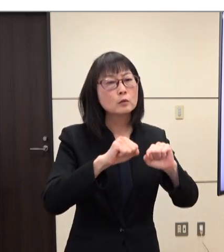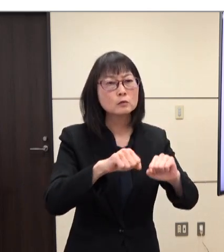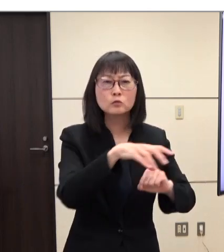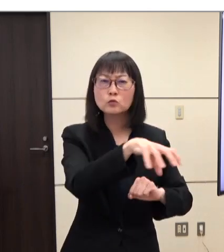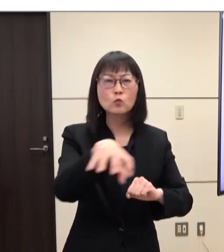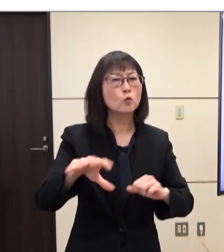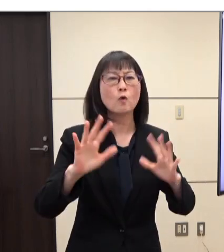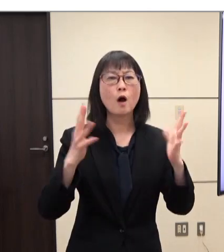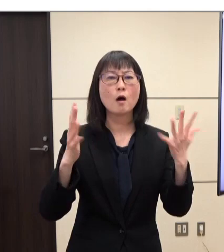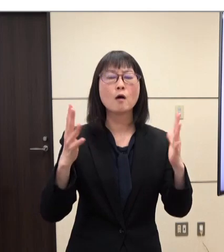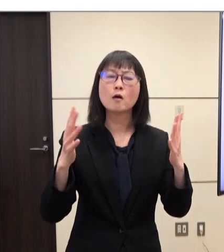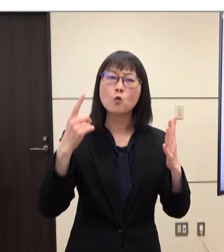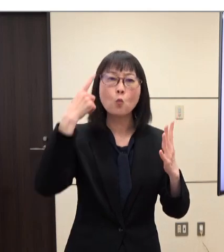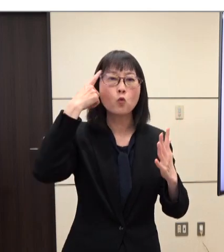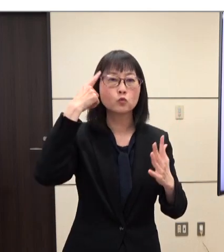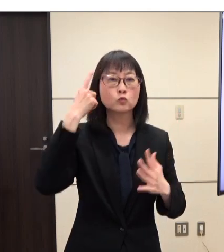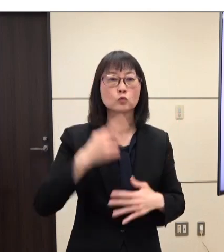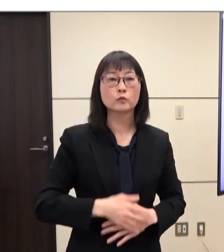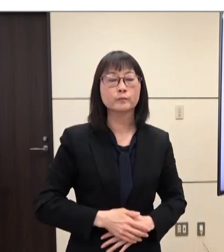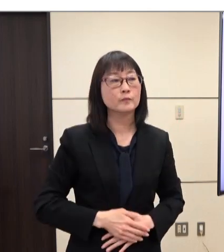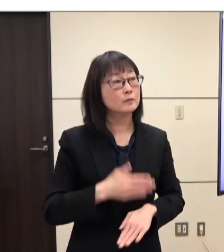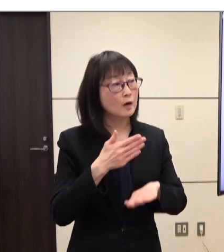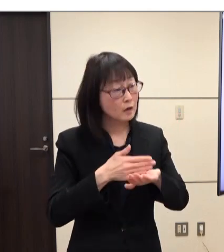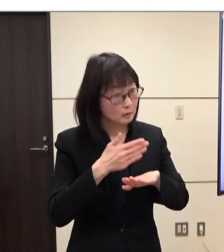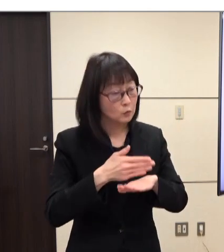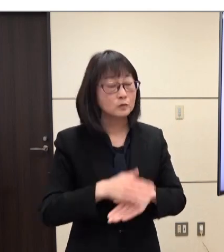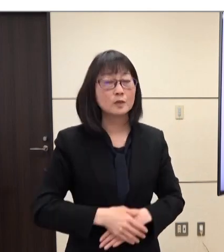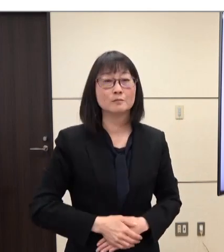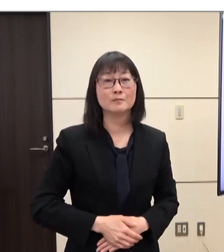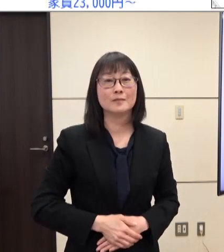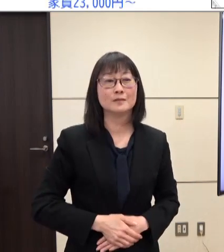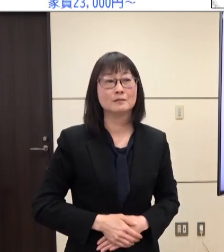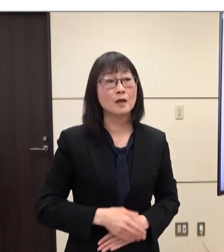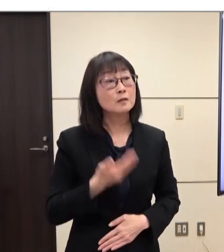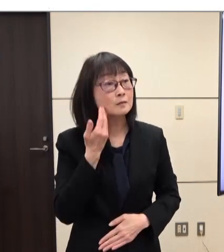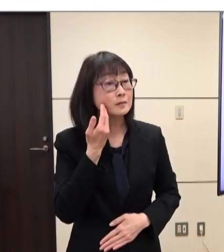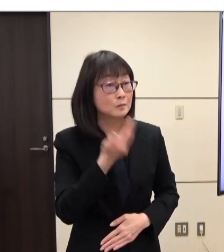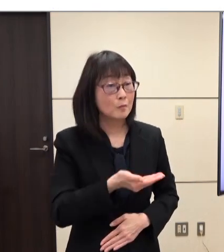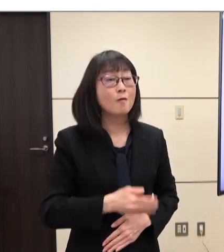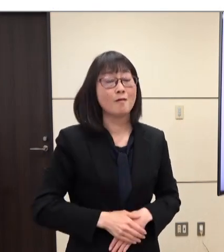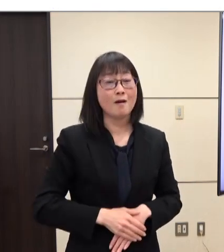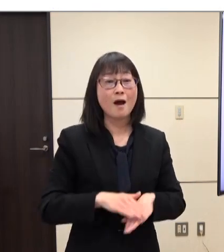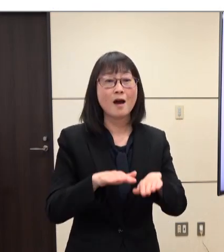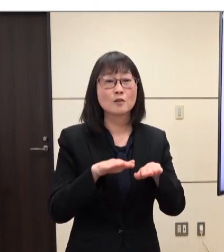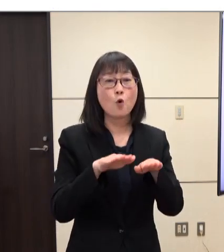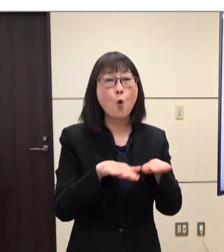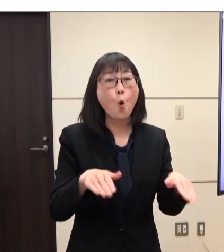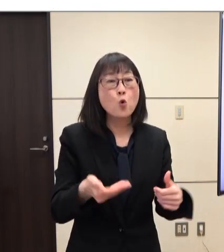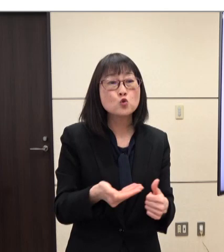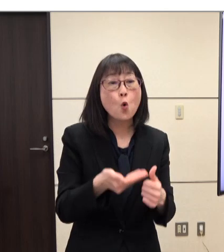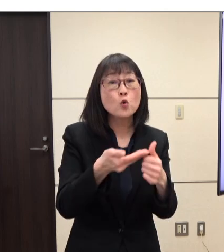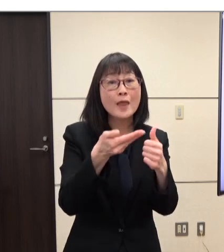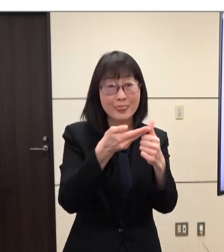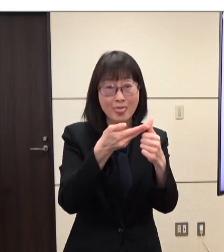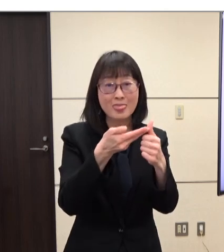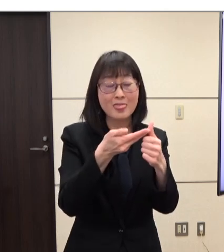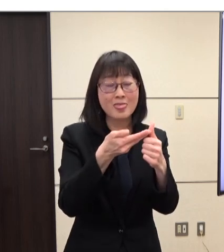ありがとうございます。あと子育て支援住宅でちょっと細かいところだったんですが、 はい、 入居要件の